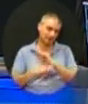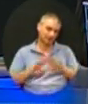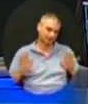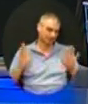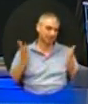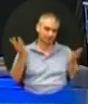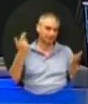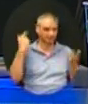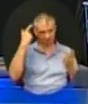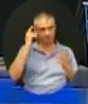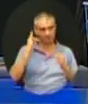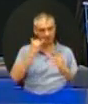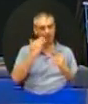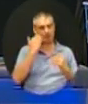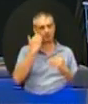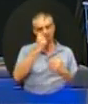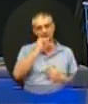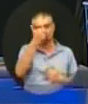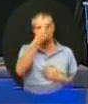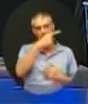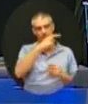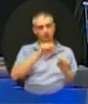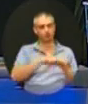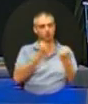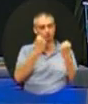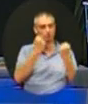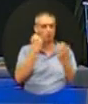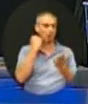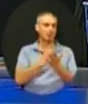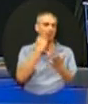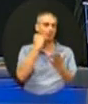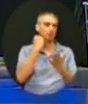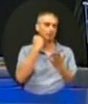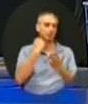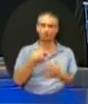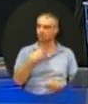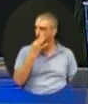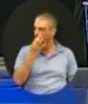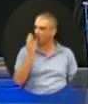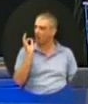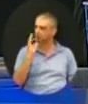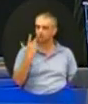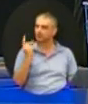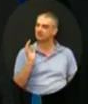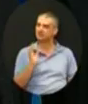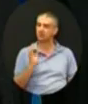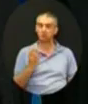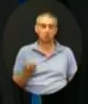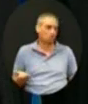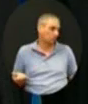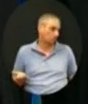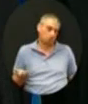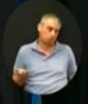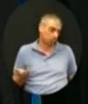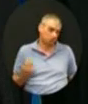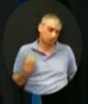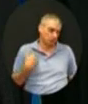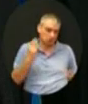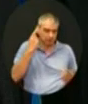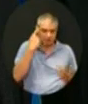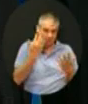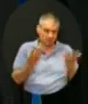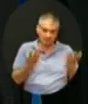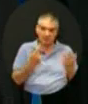ואני חושב שבהחלט ראוי שאמריקאים יהיו ראשונים שישברו את הטאבו הזה הייתי שאלת אותך באחוזים מה הסיכוי אני לא פרשן אני לא צריך להעריך